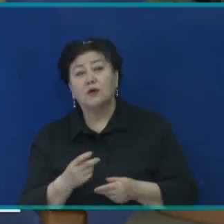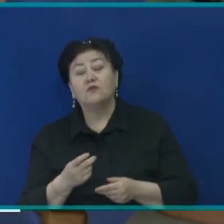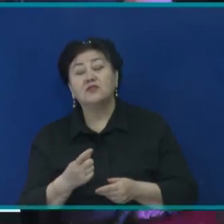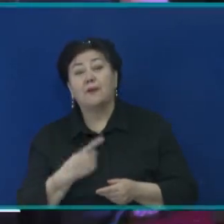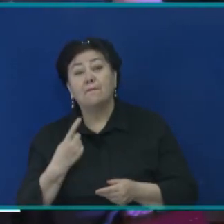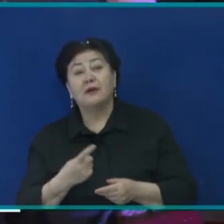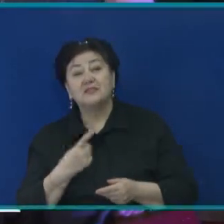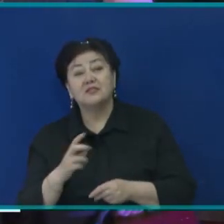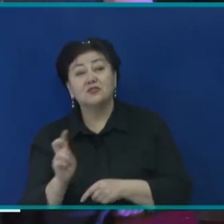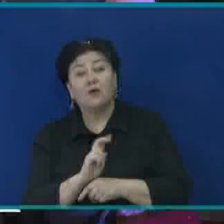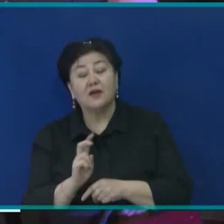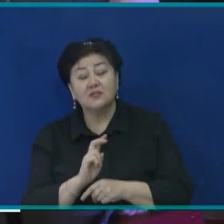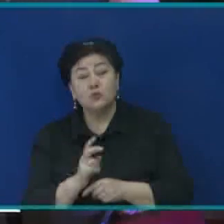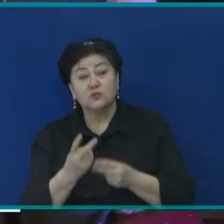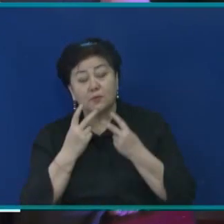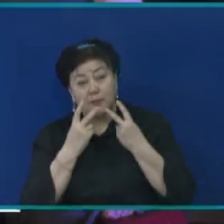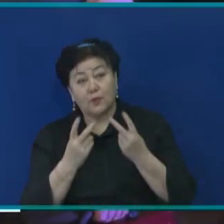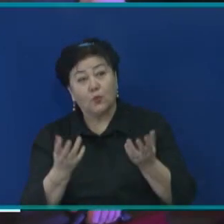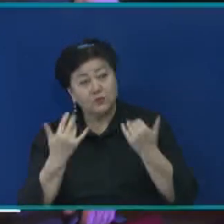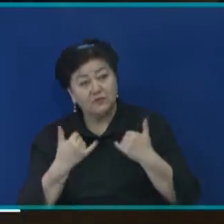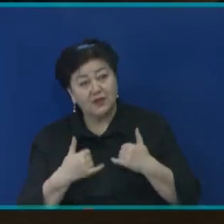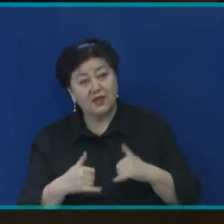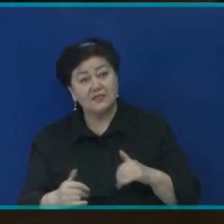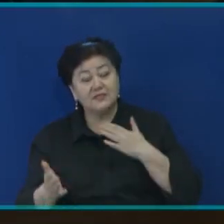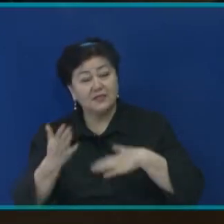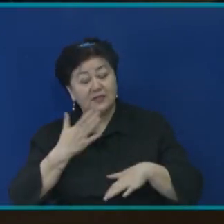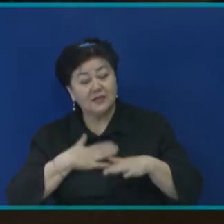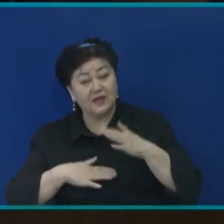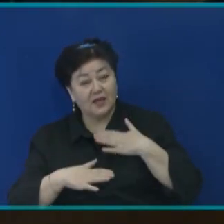көрермен қошеметіне бөленді. Талшын Қалиасқар, Нұрлан Оразалин, Семей телеарнасы.